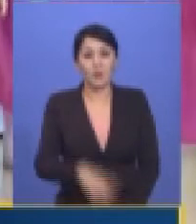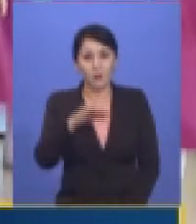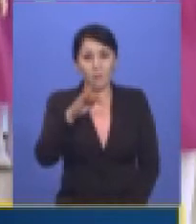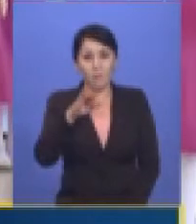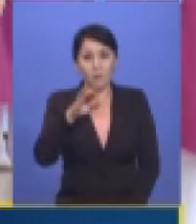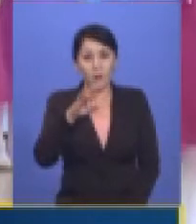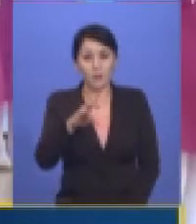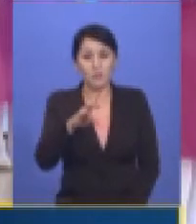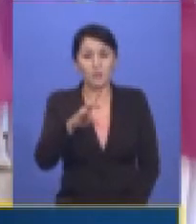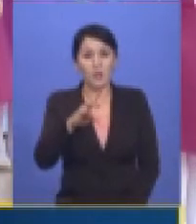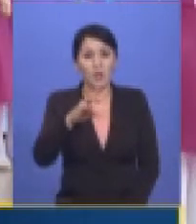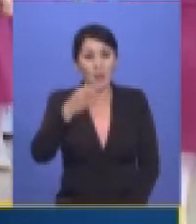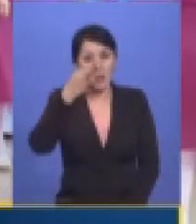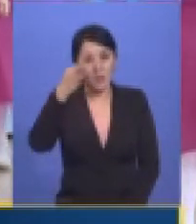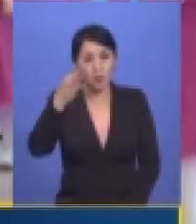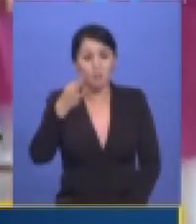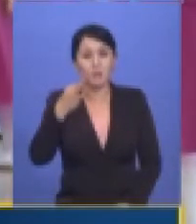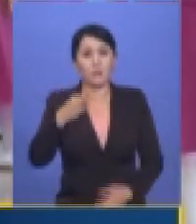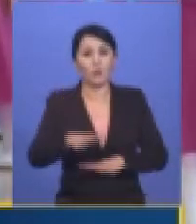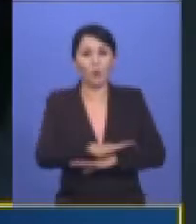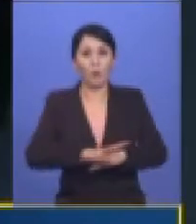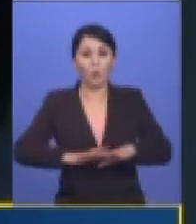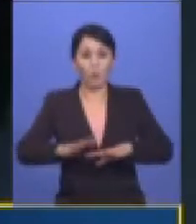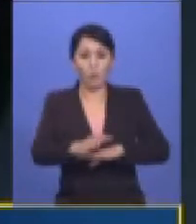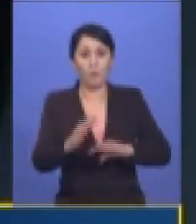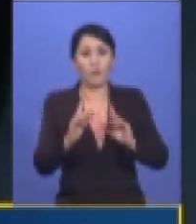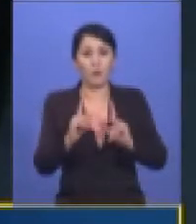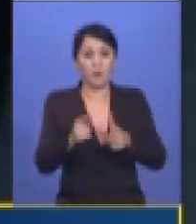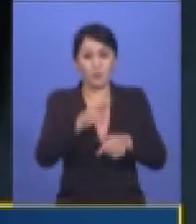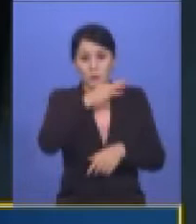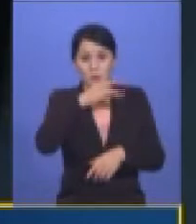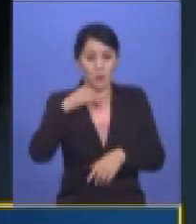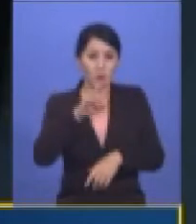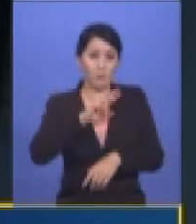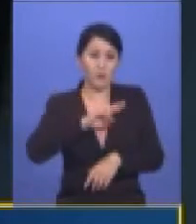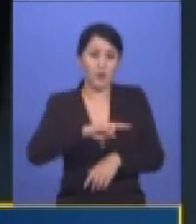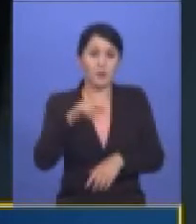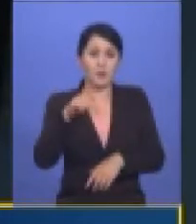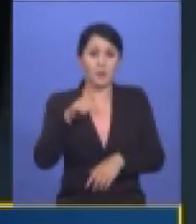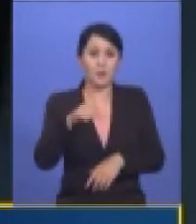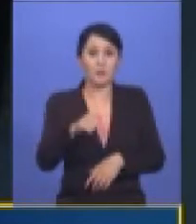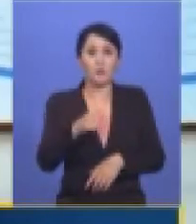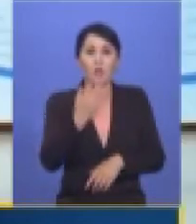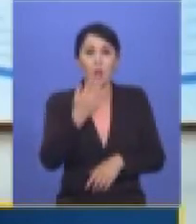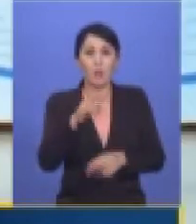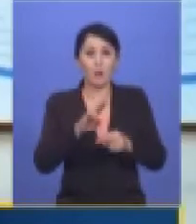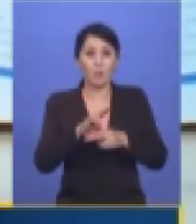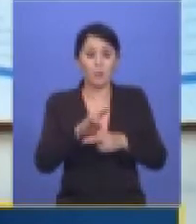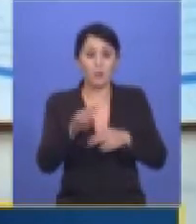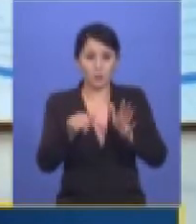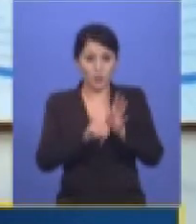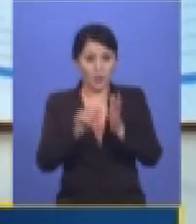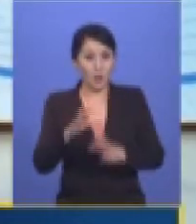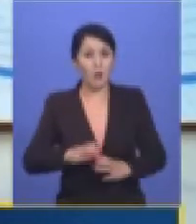солтүстік Қазақстан неміс қоғамы да этносаралық келісімді сақтауда бірталай жұмыс атқаруда. Бүгіндері мұнда тіл үйренуге арналған 6 топ,